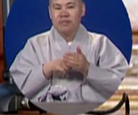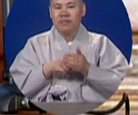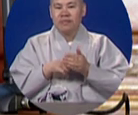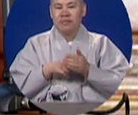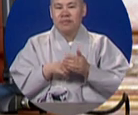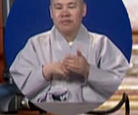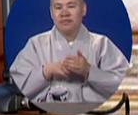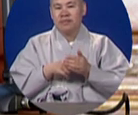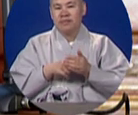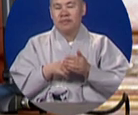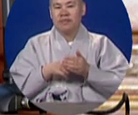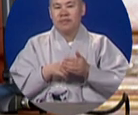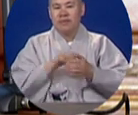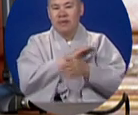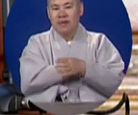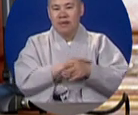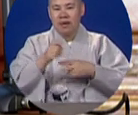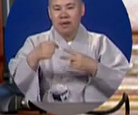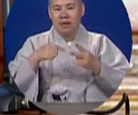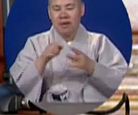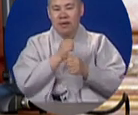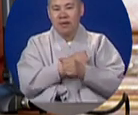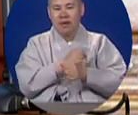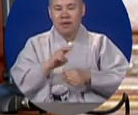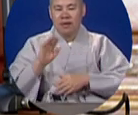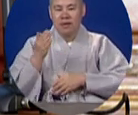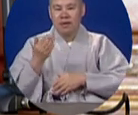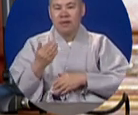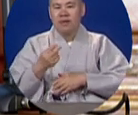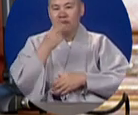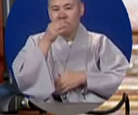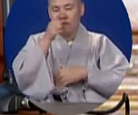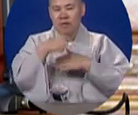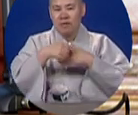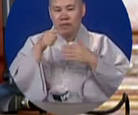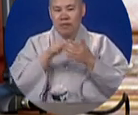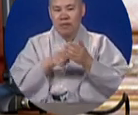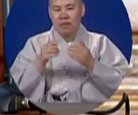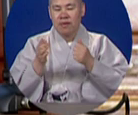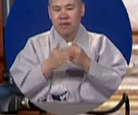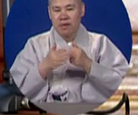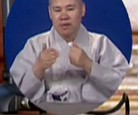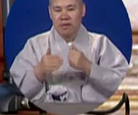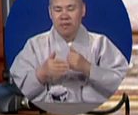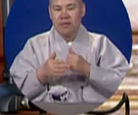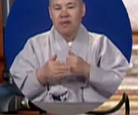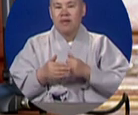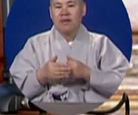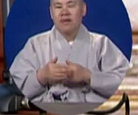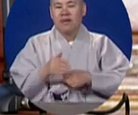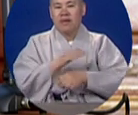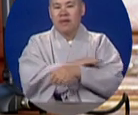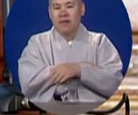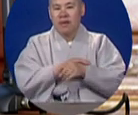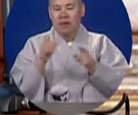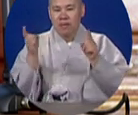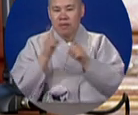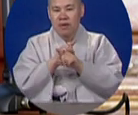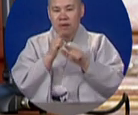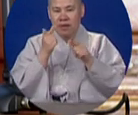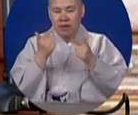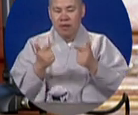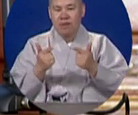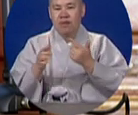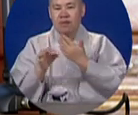구조적으로 이해를 해야 됩니다 이런 것이 중생심이니까 이런 중생심이 완전히 개선되지 않는 한